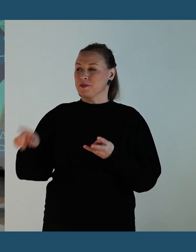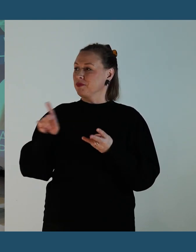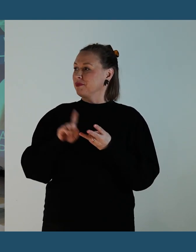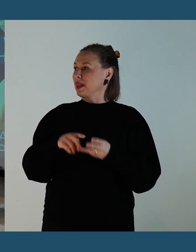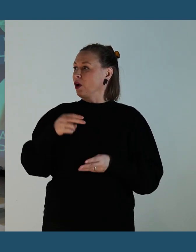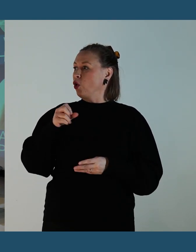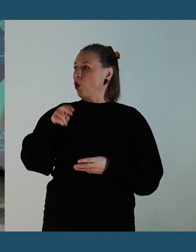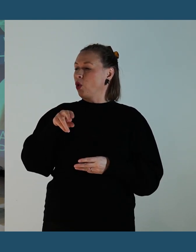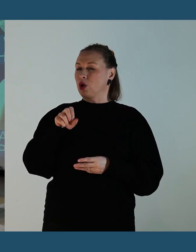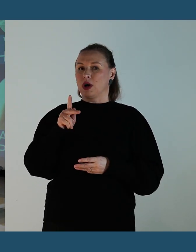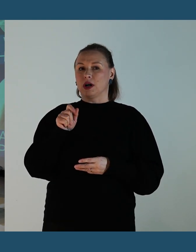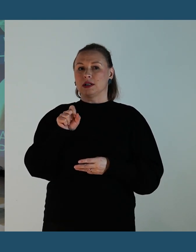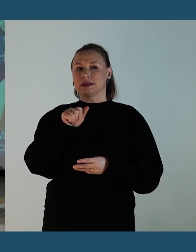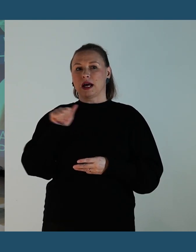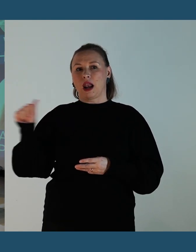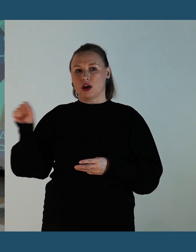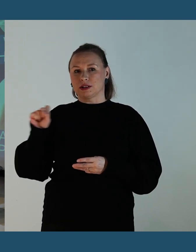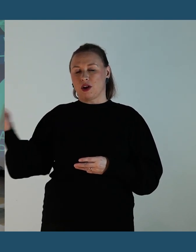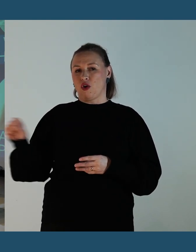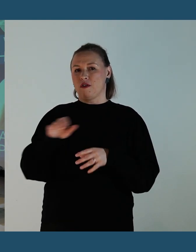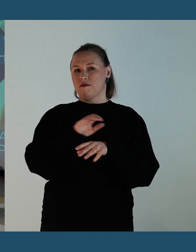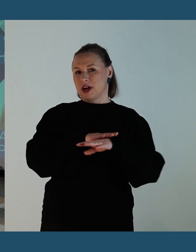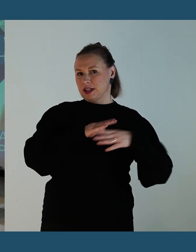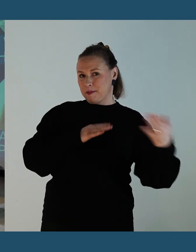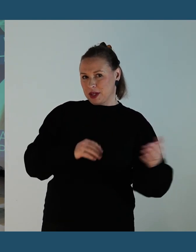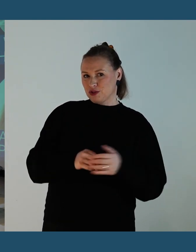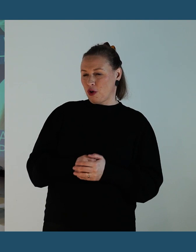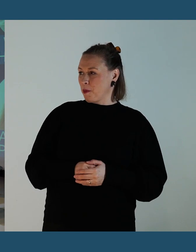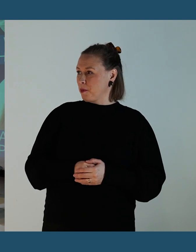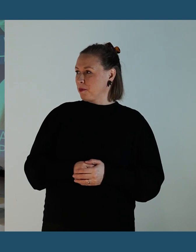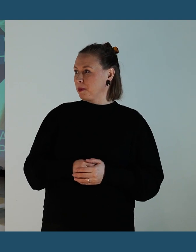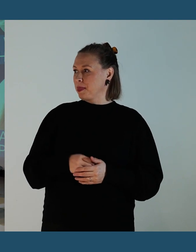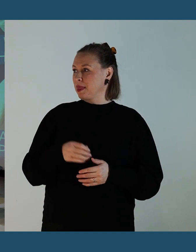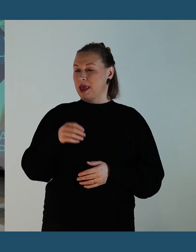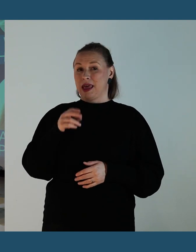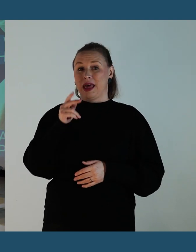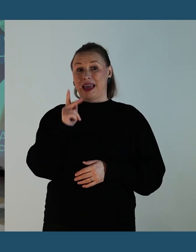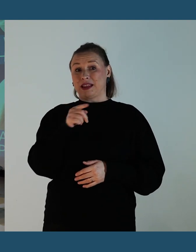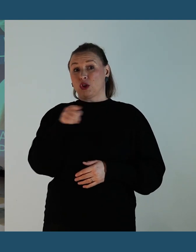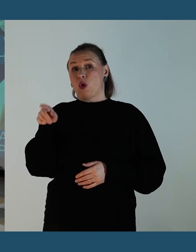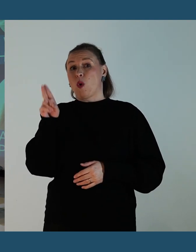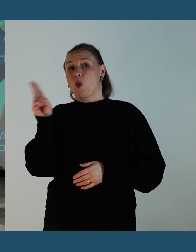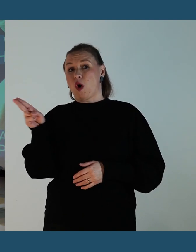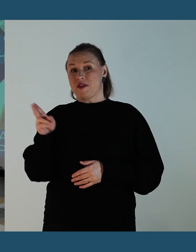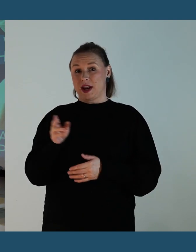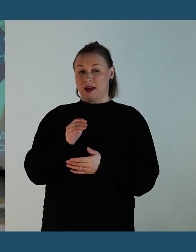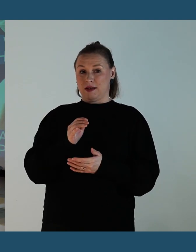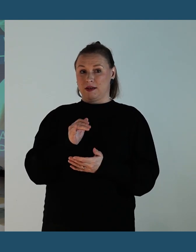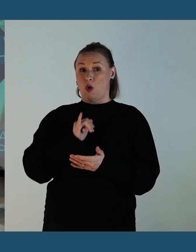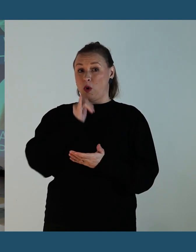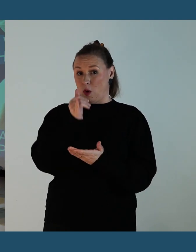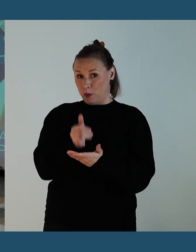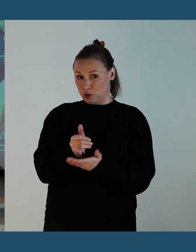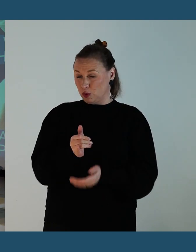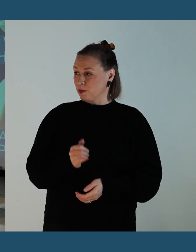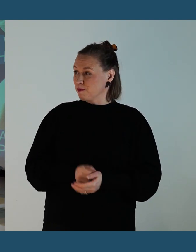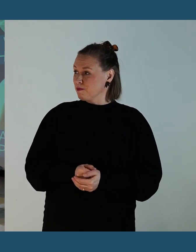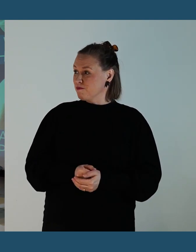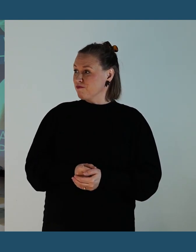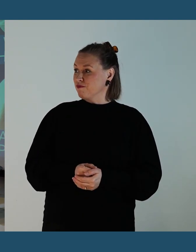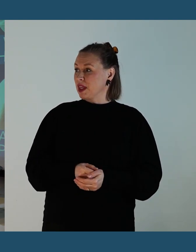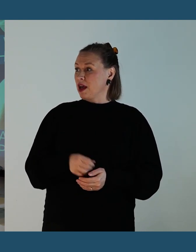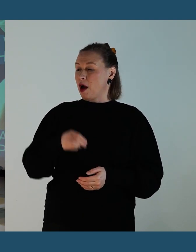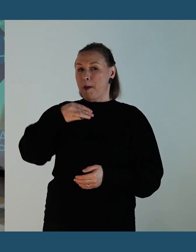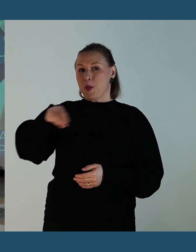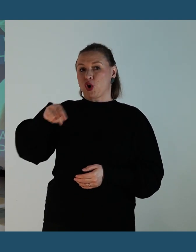Veronika Honkasalo Vasemmistoliitto, Pihla Keto Huovinen kokoomuksesta, tervetuloa, Päivi Mononen